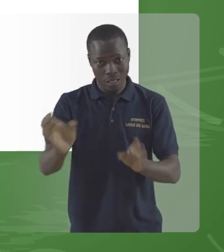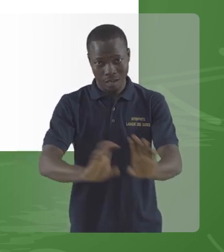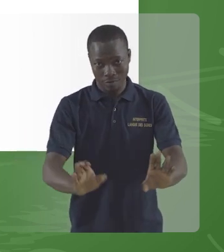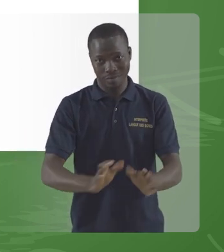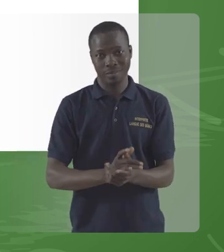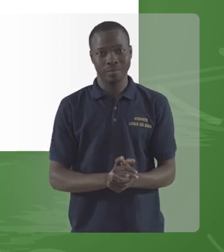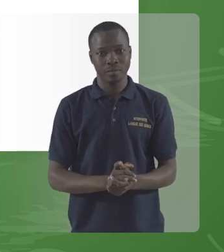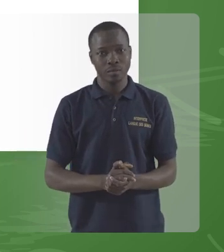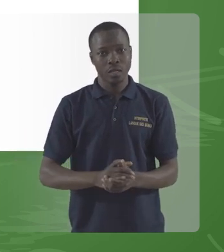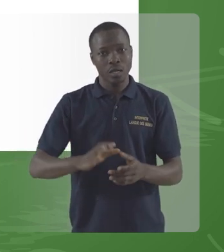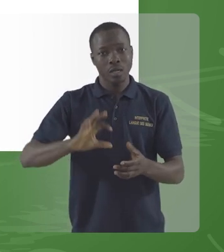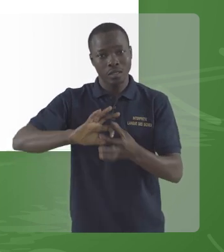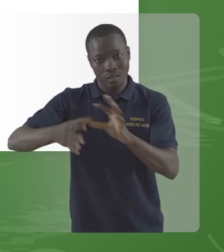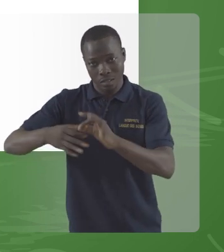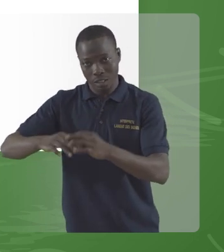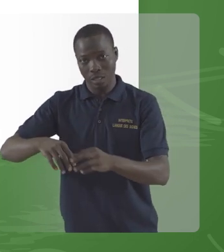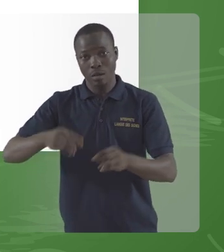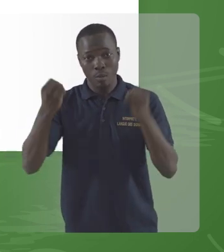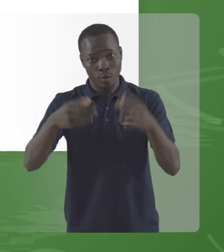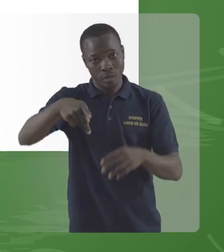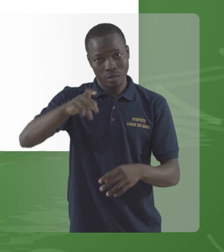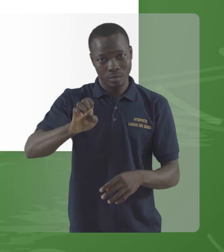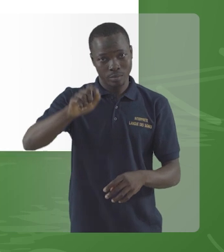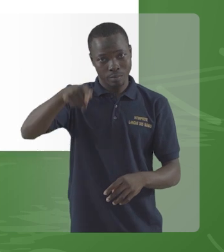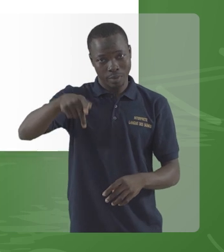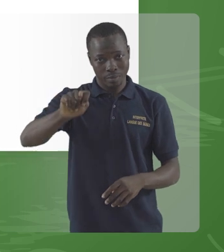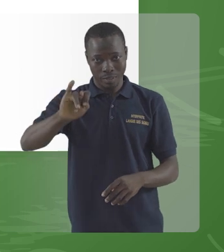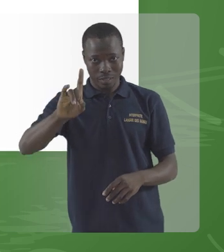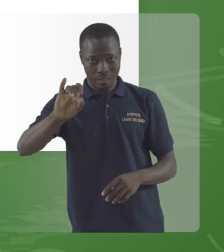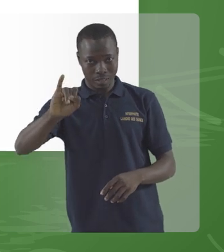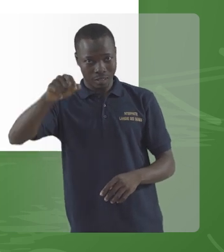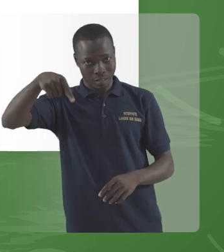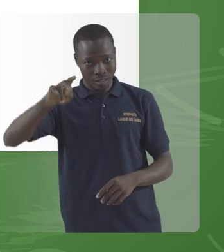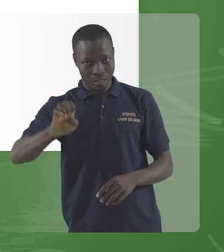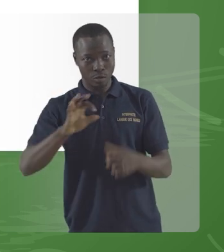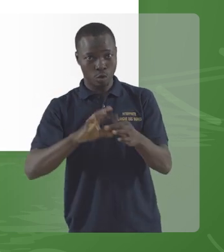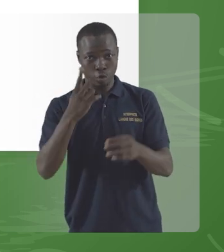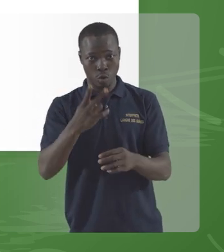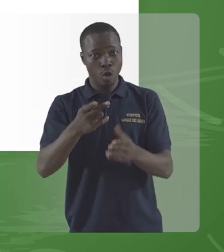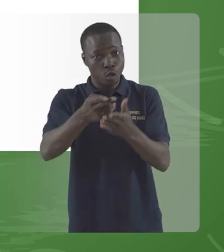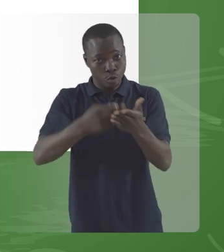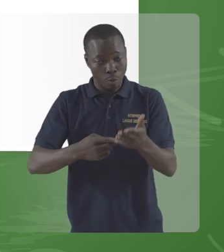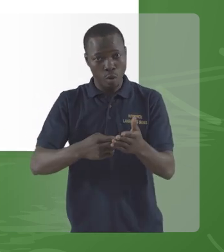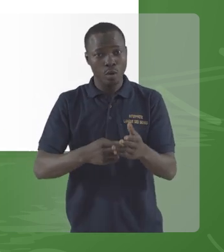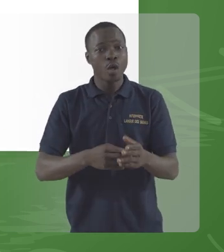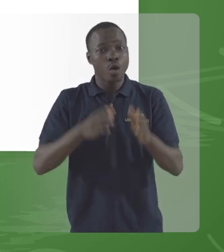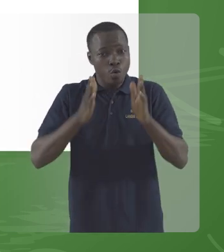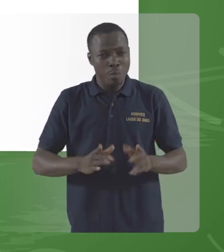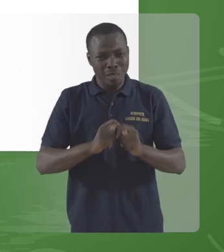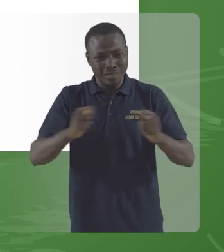à reconstituer les chaînes polypeptidiques de deux hormones humaines très proches,